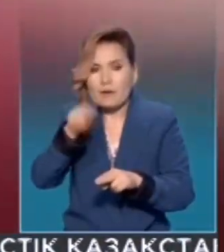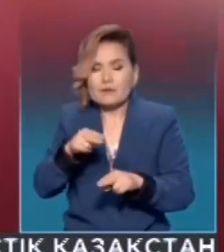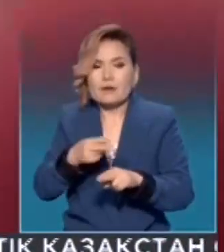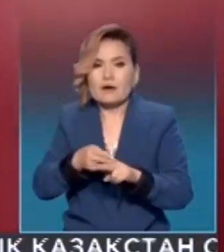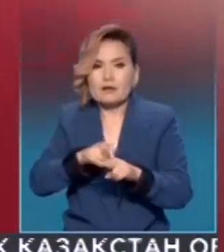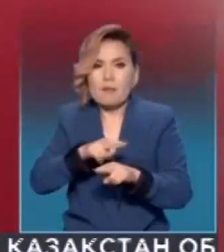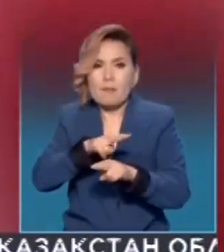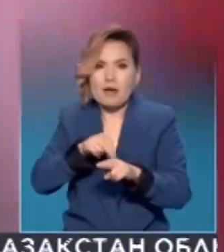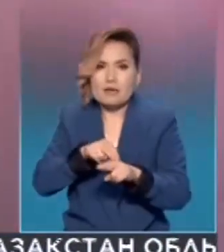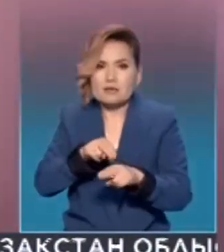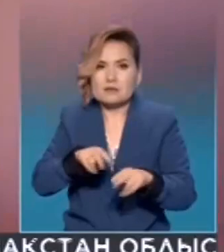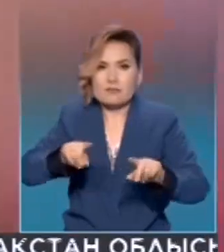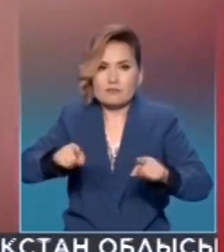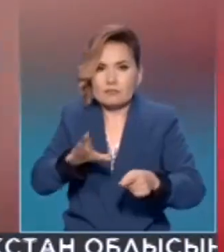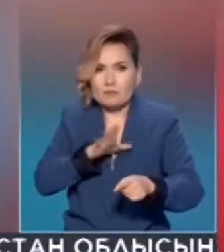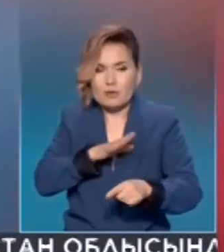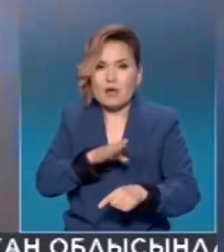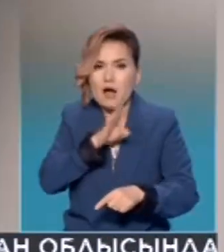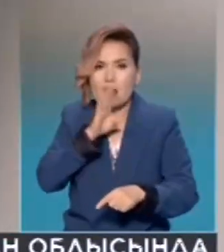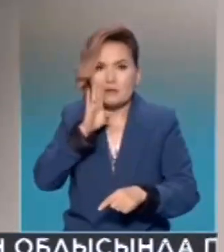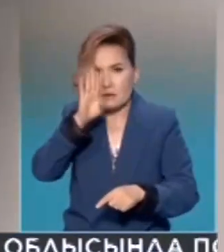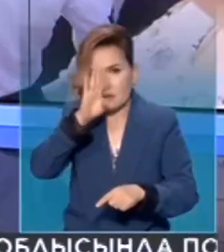ата-аналары шақыртылды.